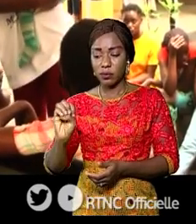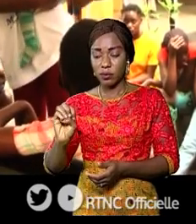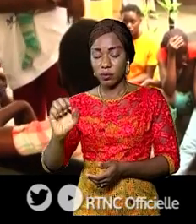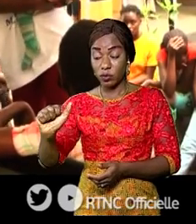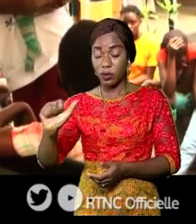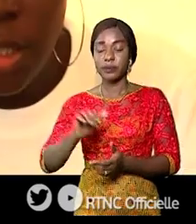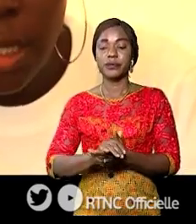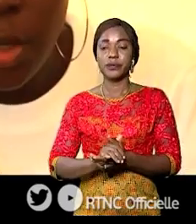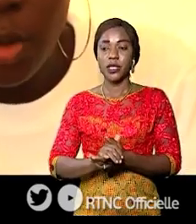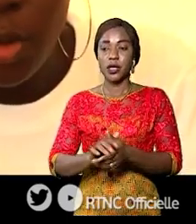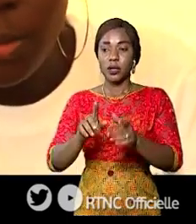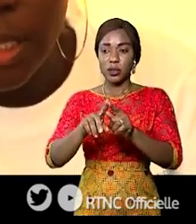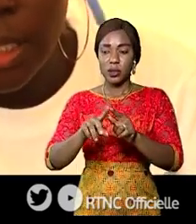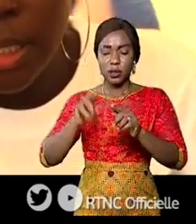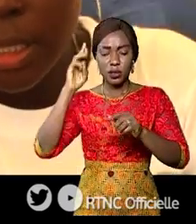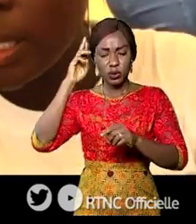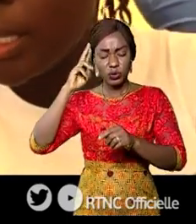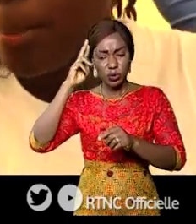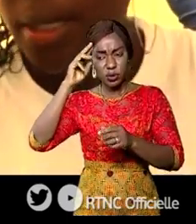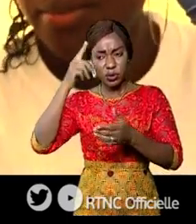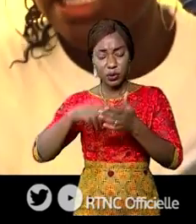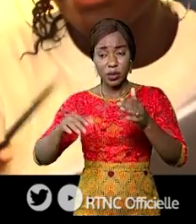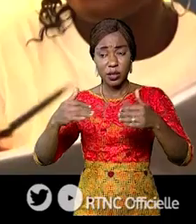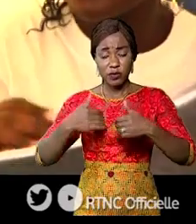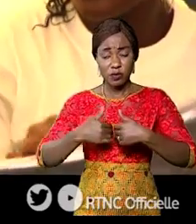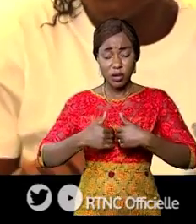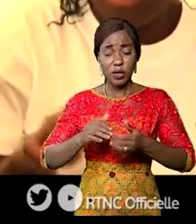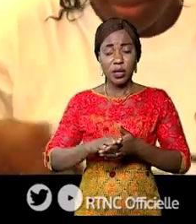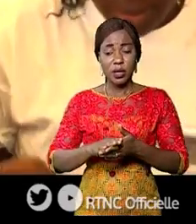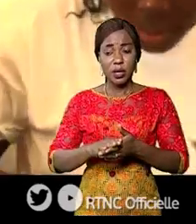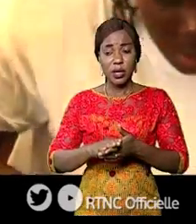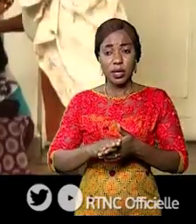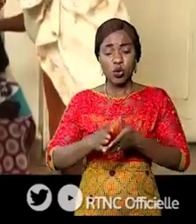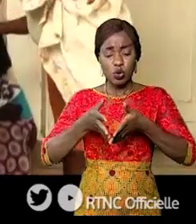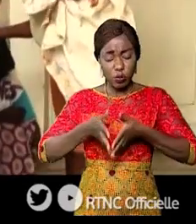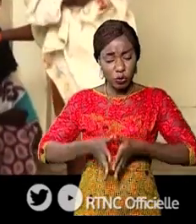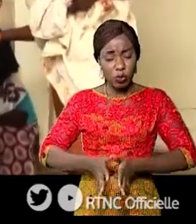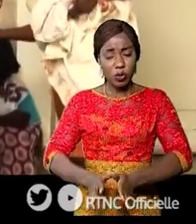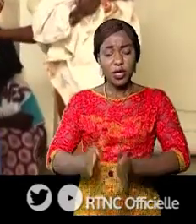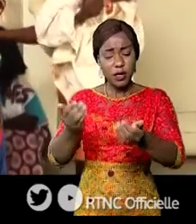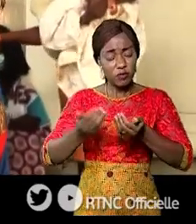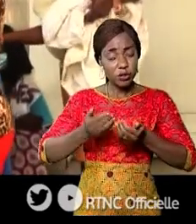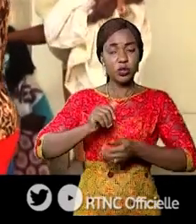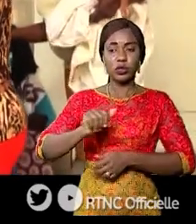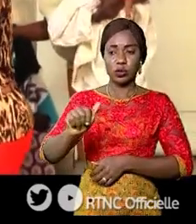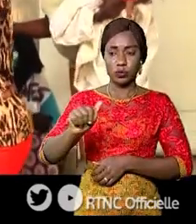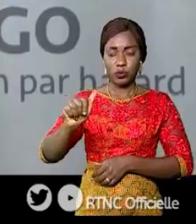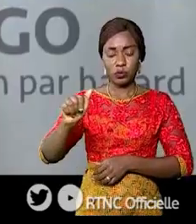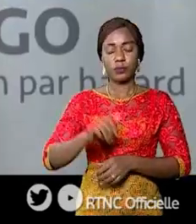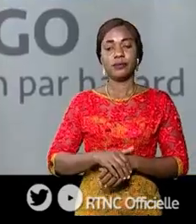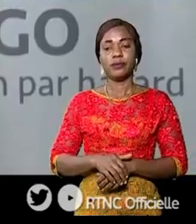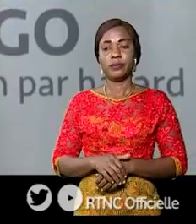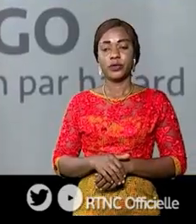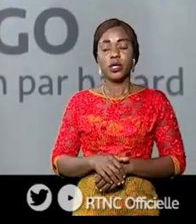la contraception, dans les soucis majeurs d'avoir un enfant par choix et non par hasard, comme le veut leur slogan, a